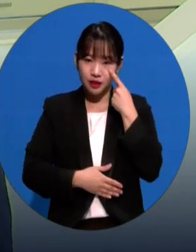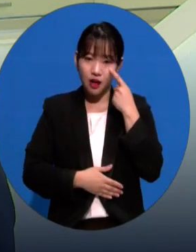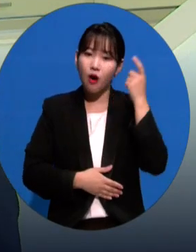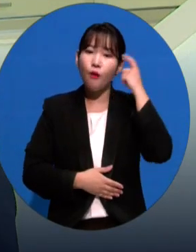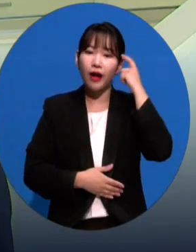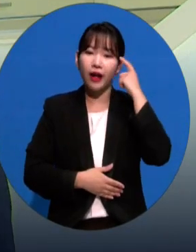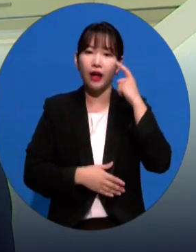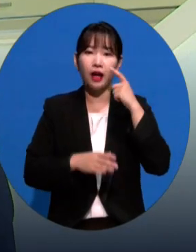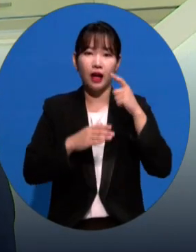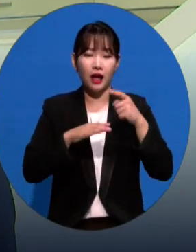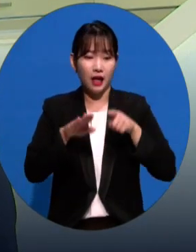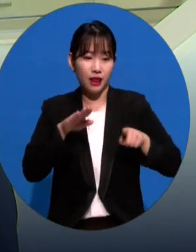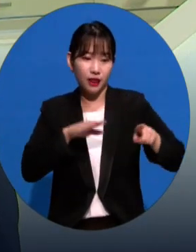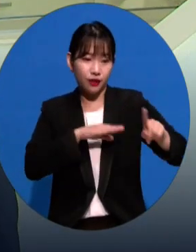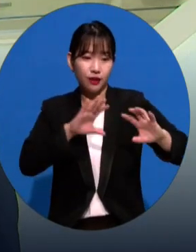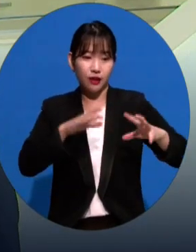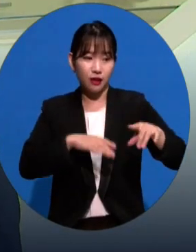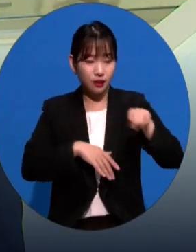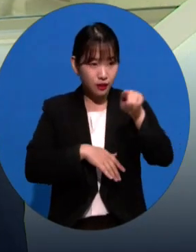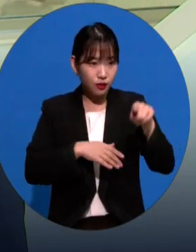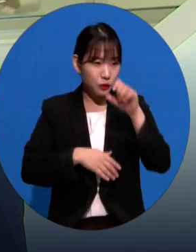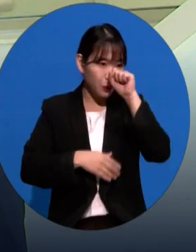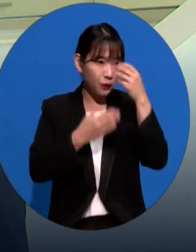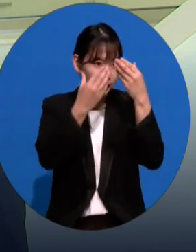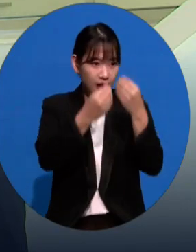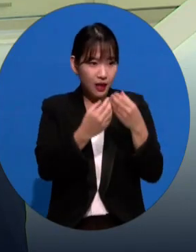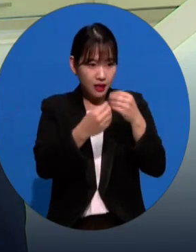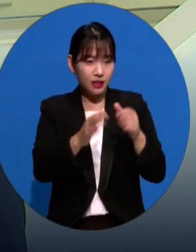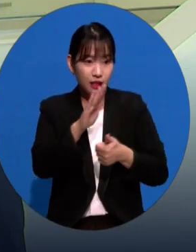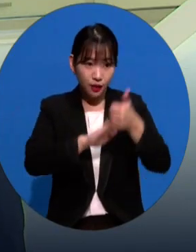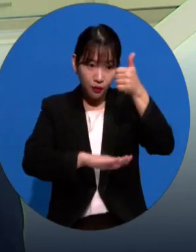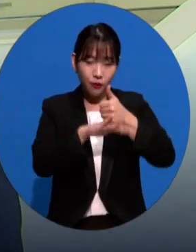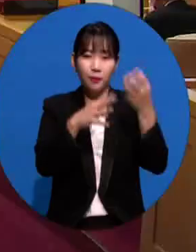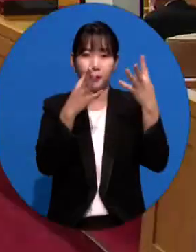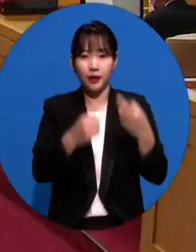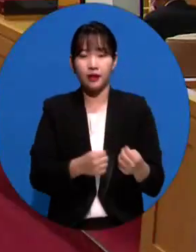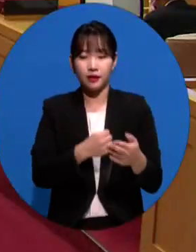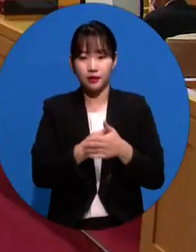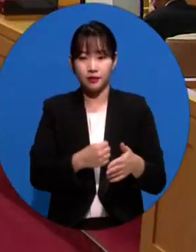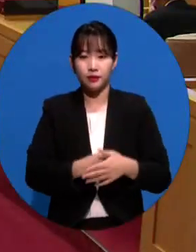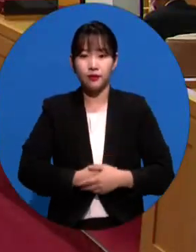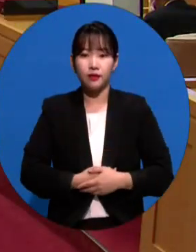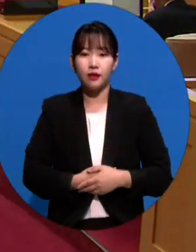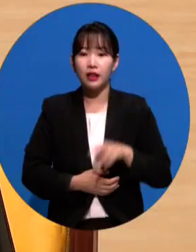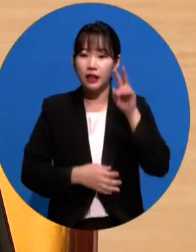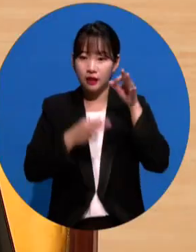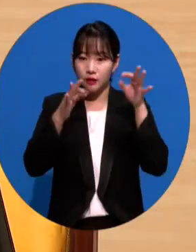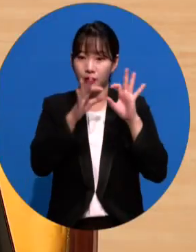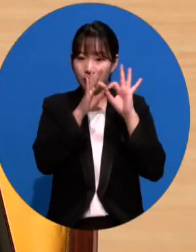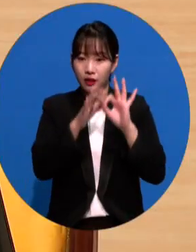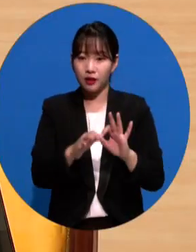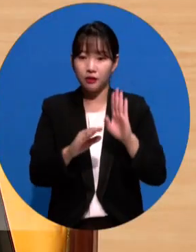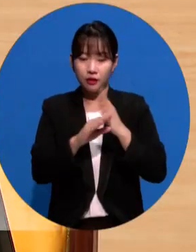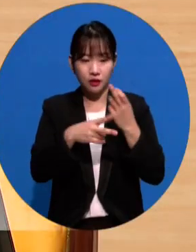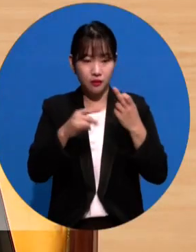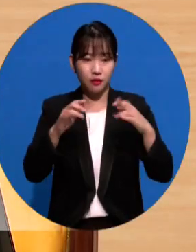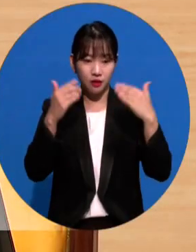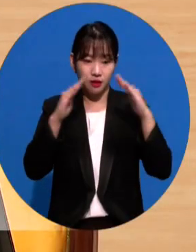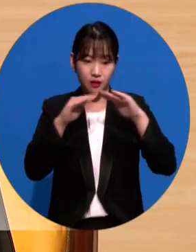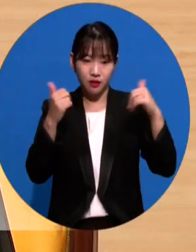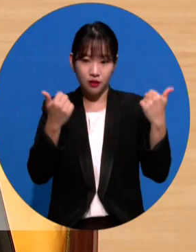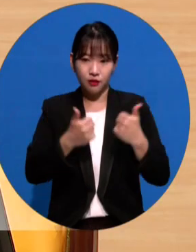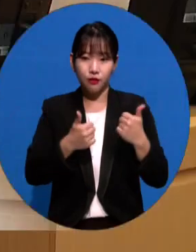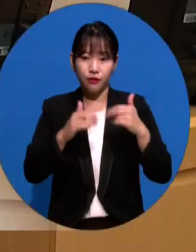그러냐면 선진국에서 그런 사례를 통해서 성공한 사례들이 많이 있기 때문에. 이틀째 이어진 제12대